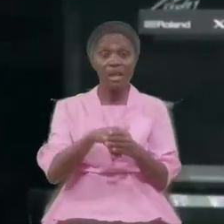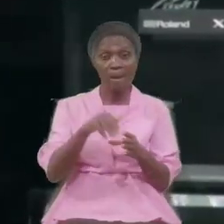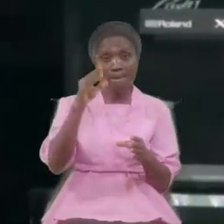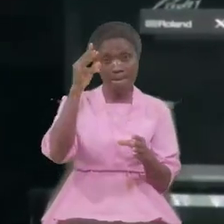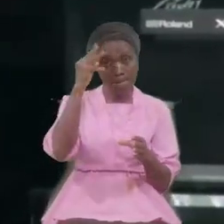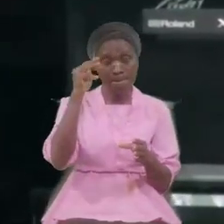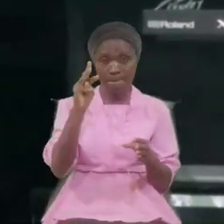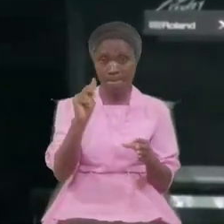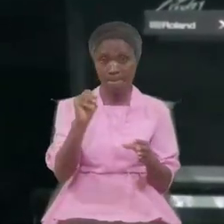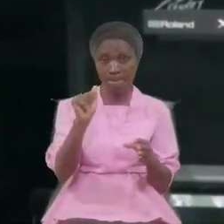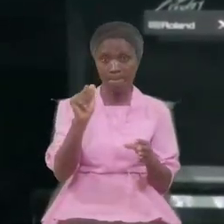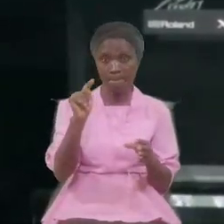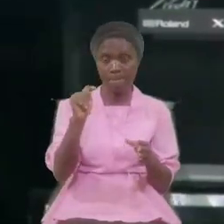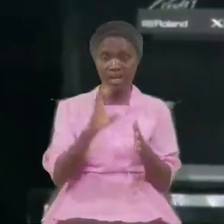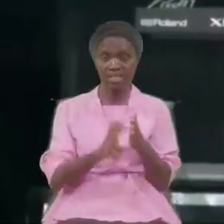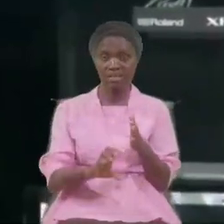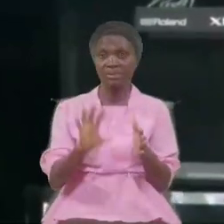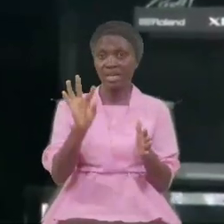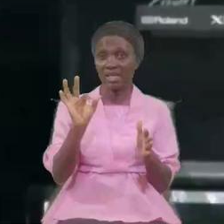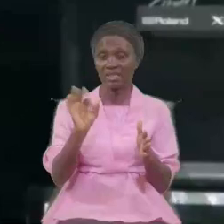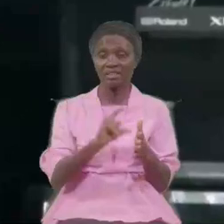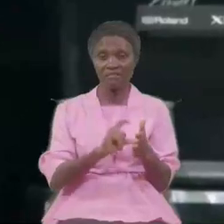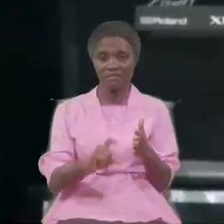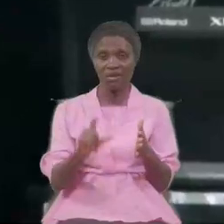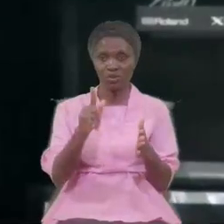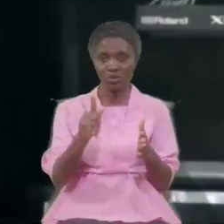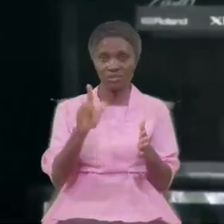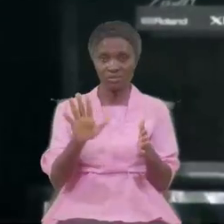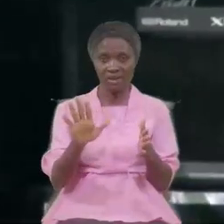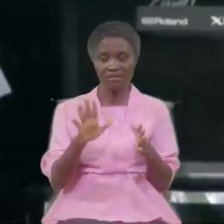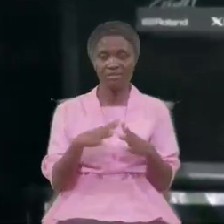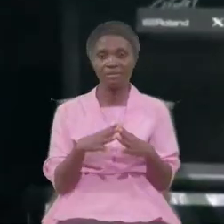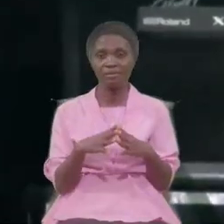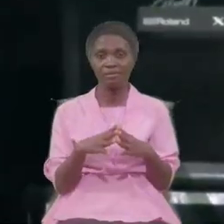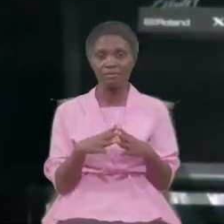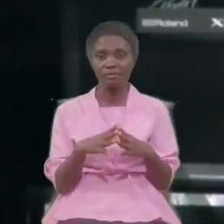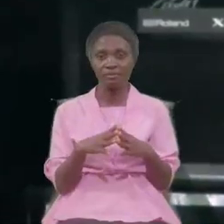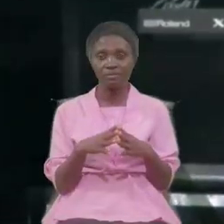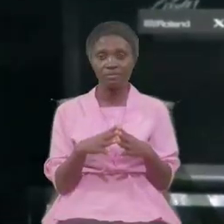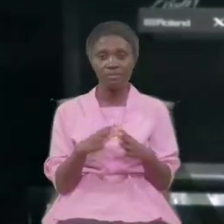Et la question là se trouve en Matthieu 19, verset 25.